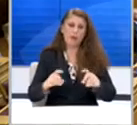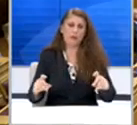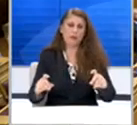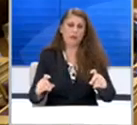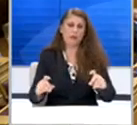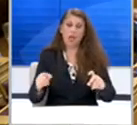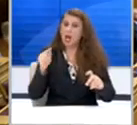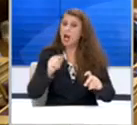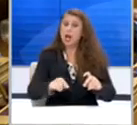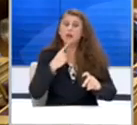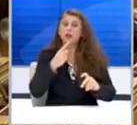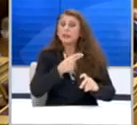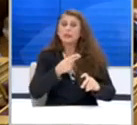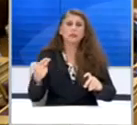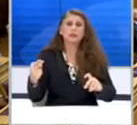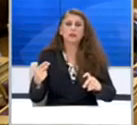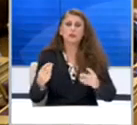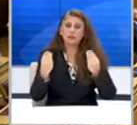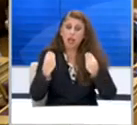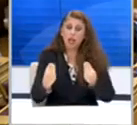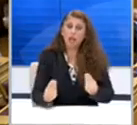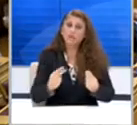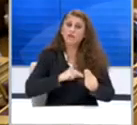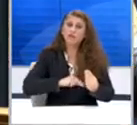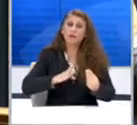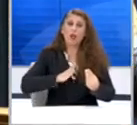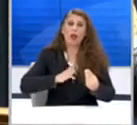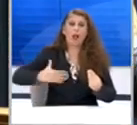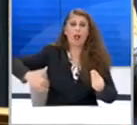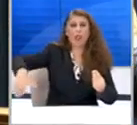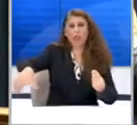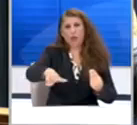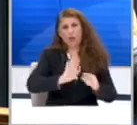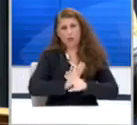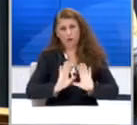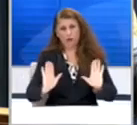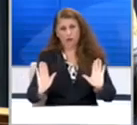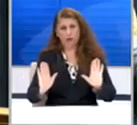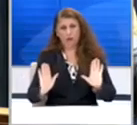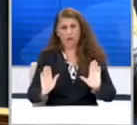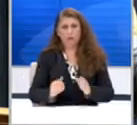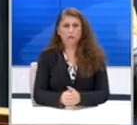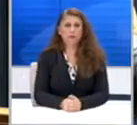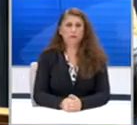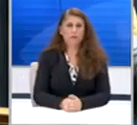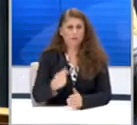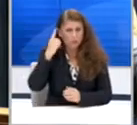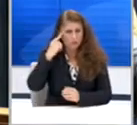Ταύτα εστί τα καλά και ωφέλιμα της ανθρώπης.